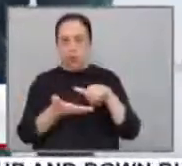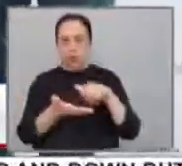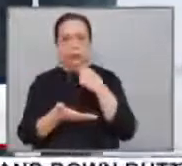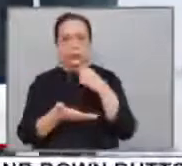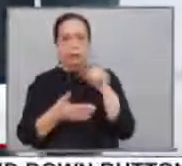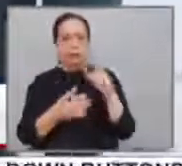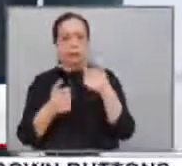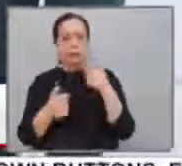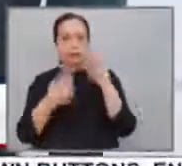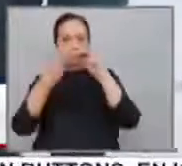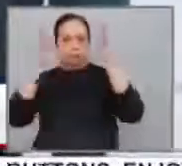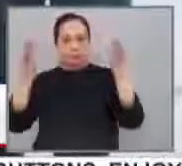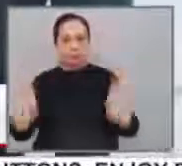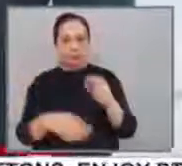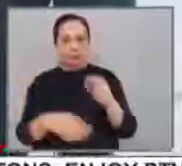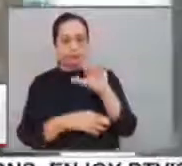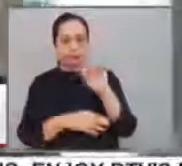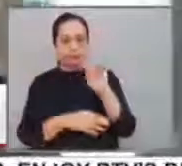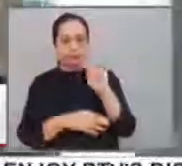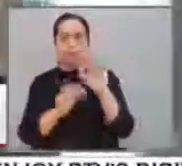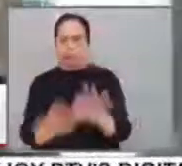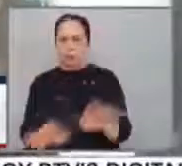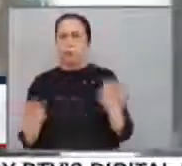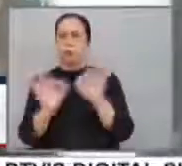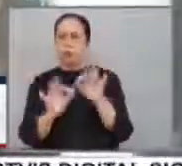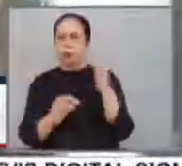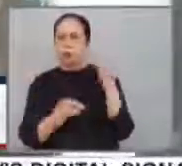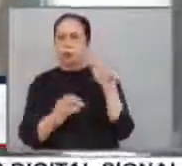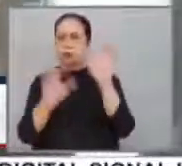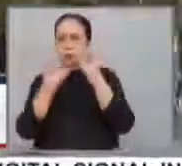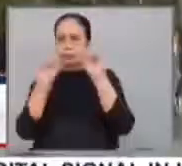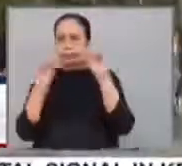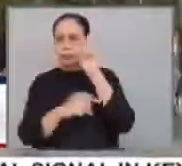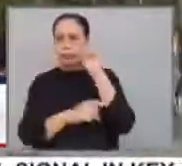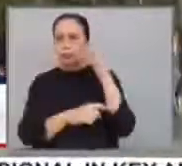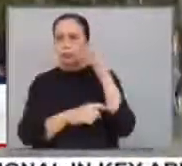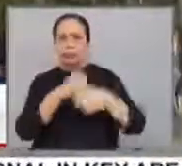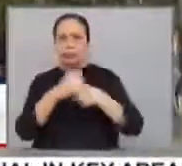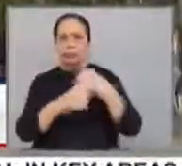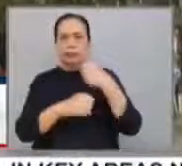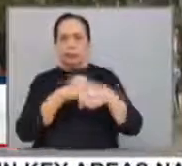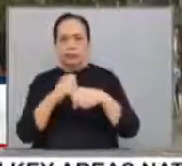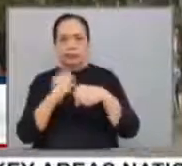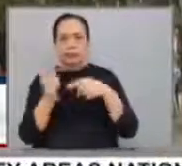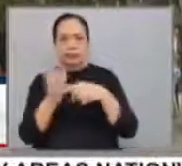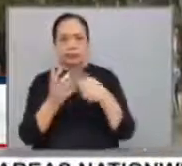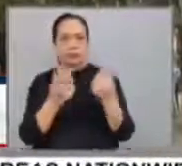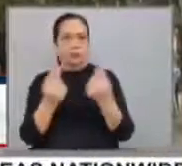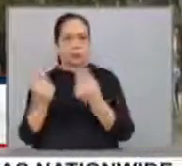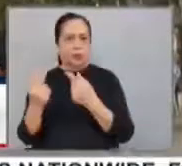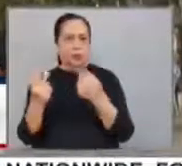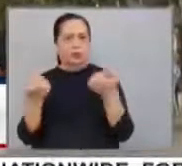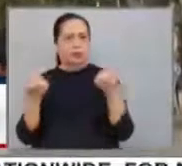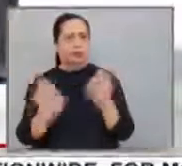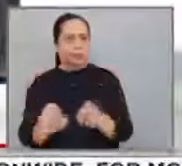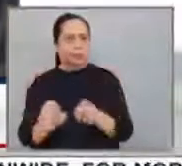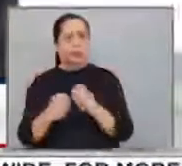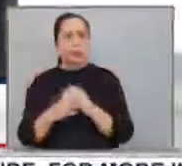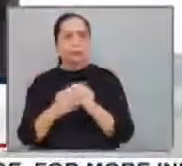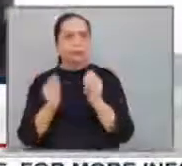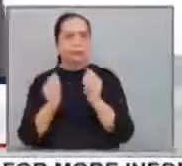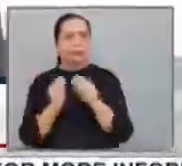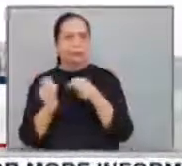Malacanang, mahalaga ang pagdalo sa UN General Assembly ni Pangulong Marcos taon-taon na itong ginagawa, itong event na ito. No? Magisilbi kasi